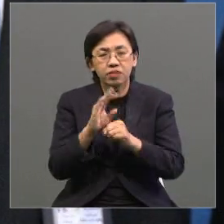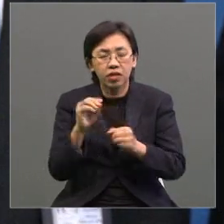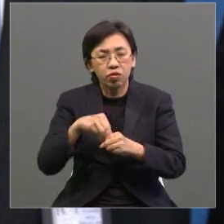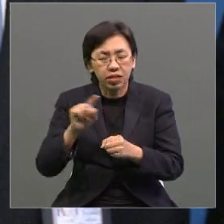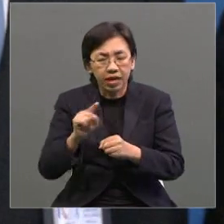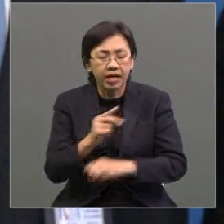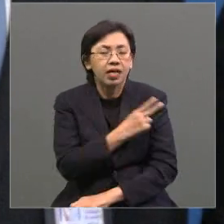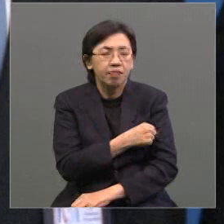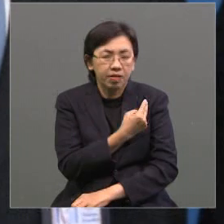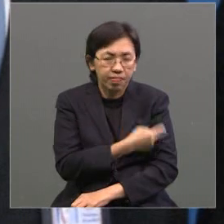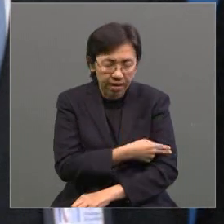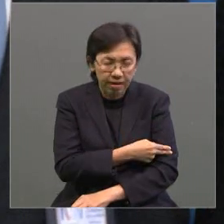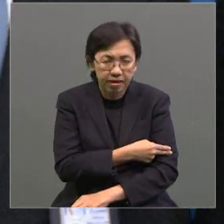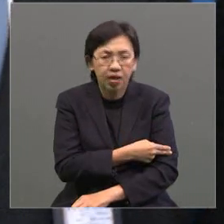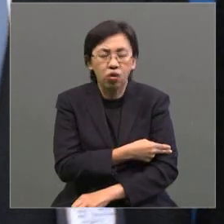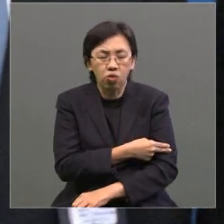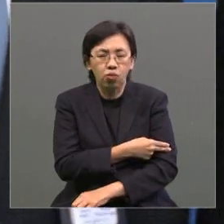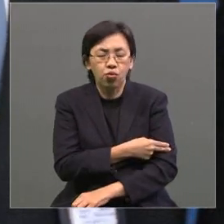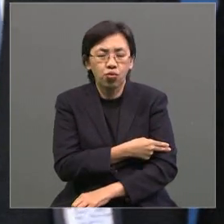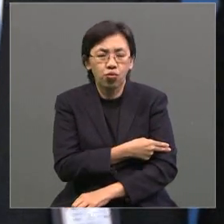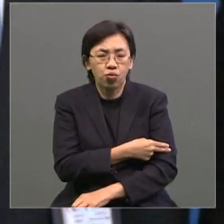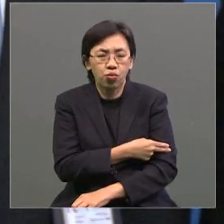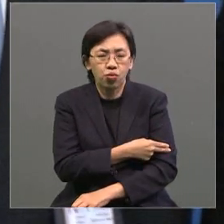แพทย์ทางหน่วยแจ้งมาว่าอยู่